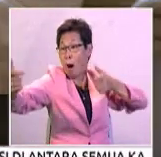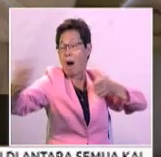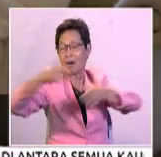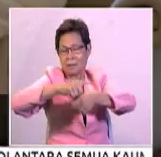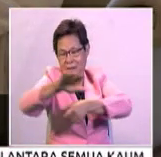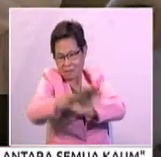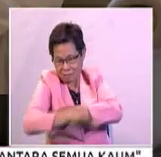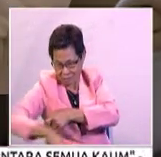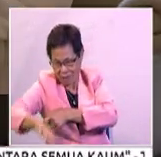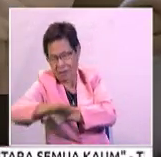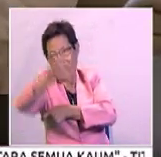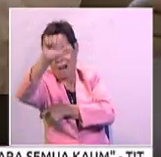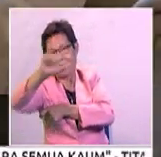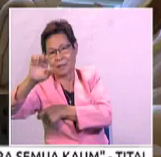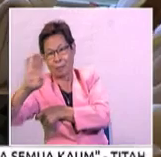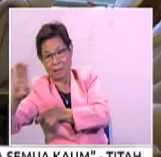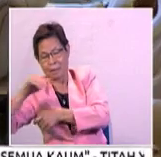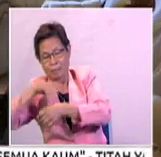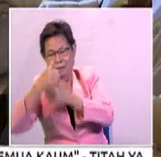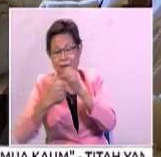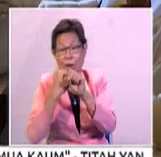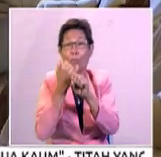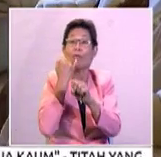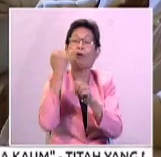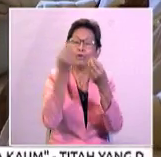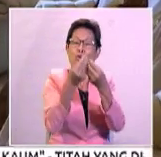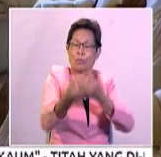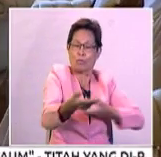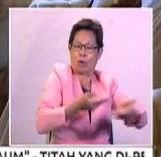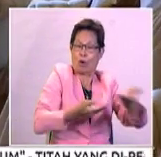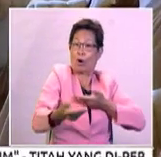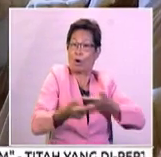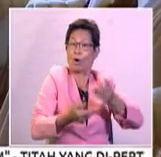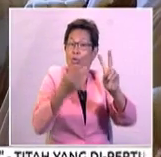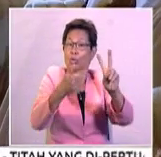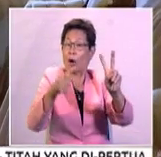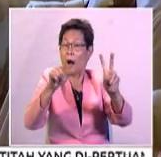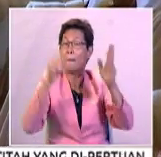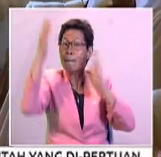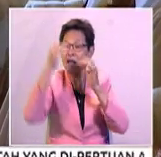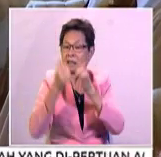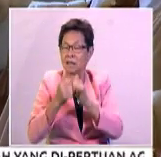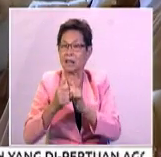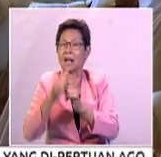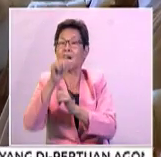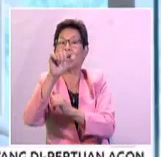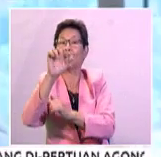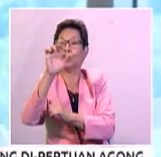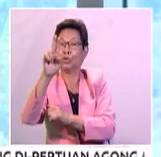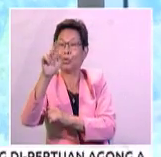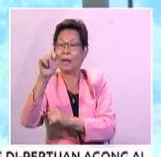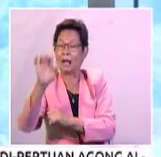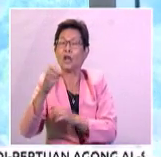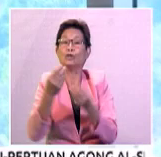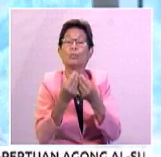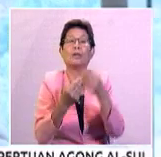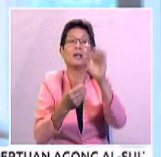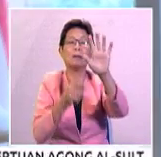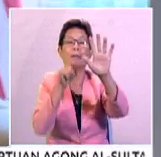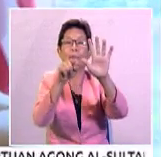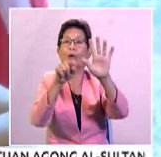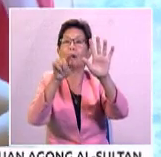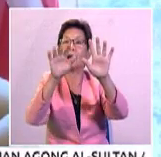di rantau Asia Barat. Tahun lalu, jumlah perdagangan dua hala antara kedua-dua negara berjumlah